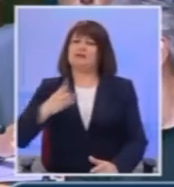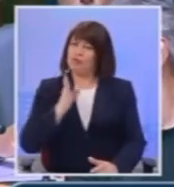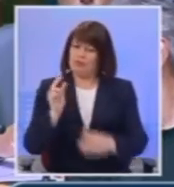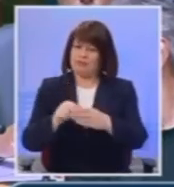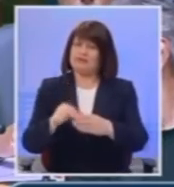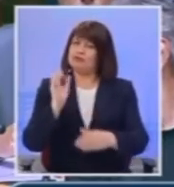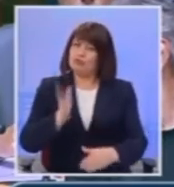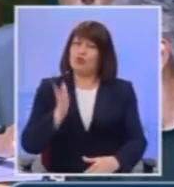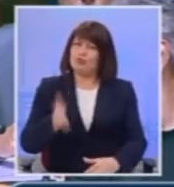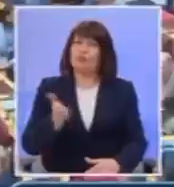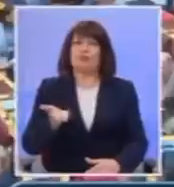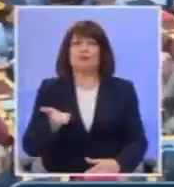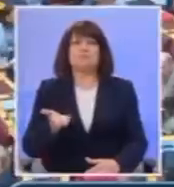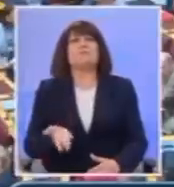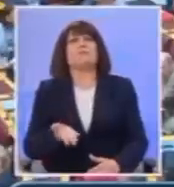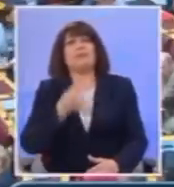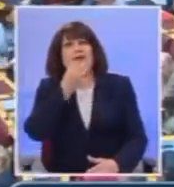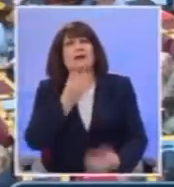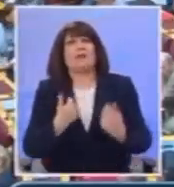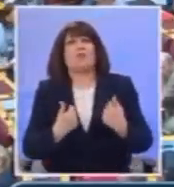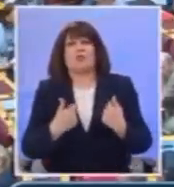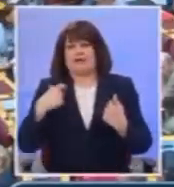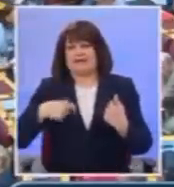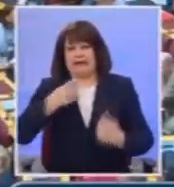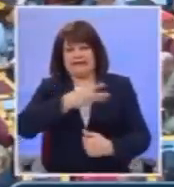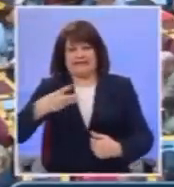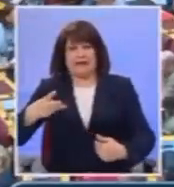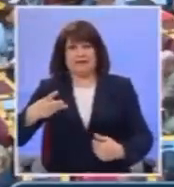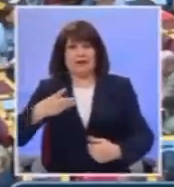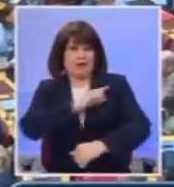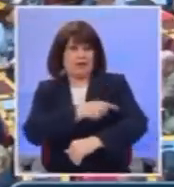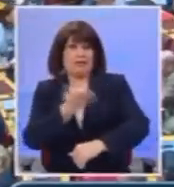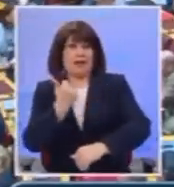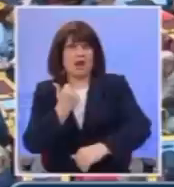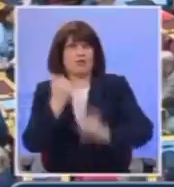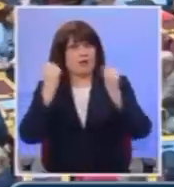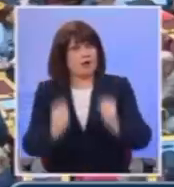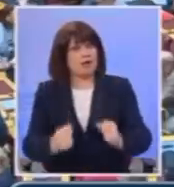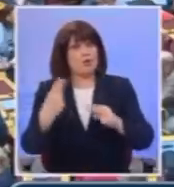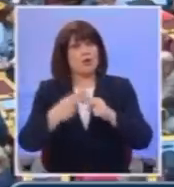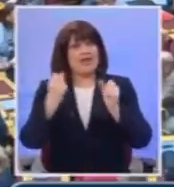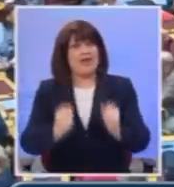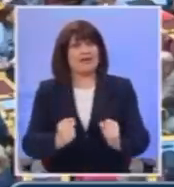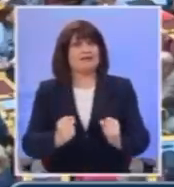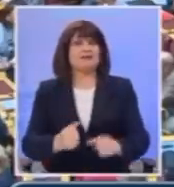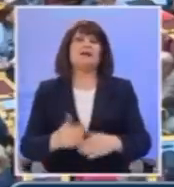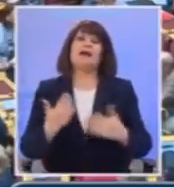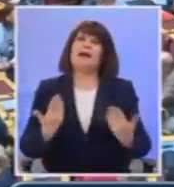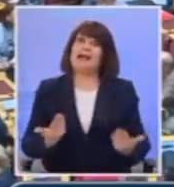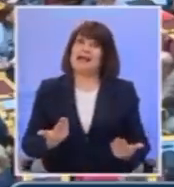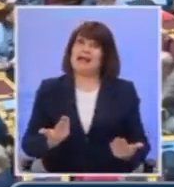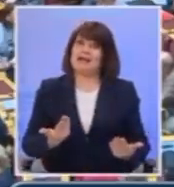στελέχη του ΣΥΡΙΖΑ. Αλίμονο αν πούμε ότι τα στελέχη του ΣΥΡΙΖΑ δεν έχουν την ικανότητα να λάβουν τέτοιες σημαντικές θέσεις. Αλλά όταν